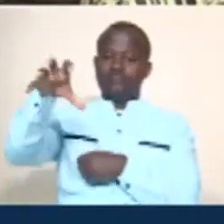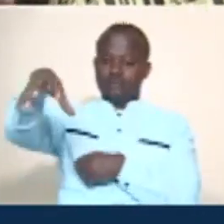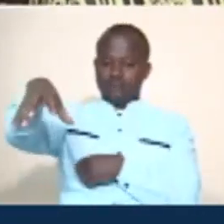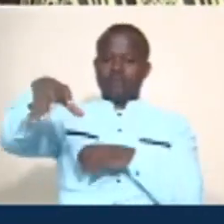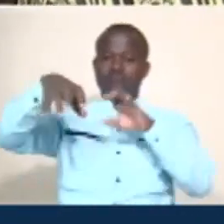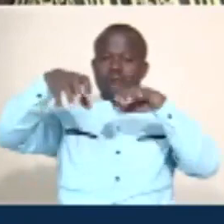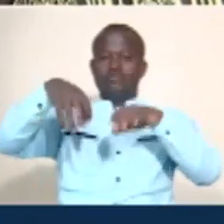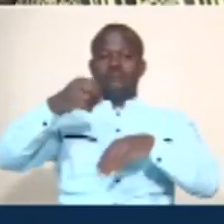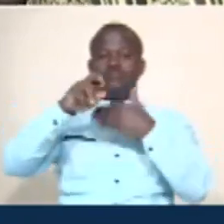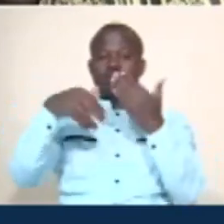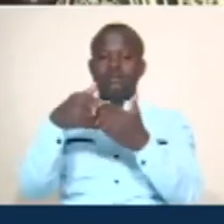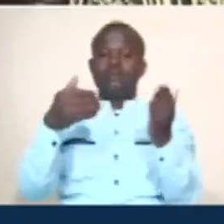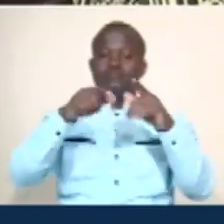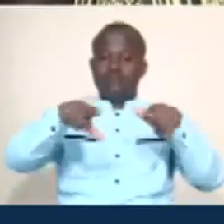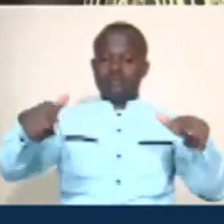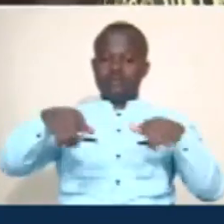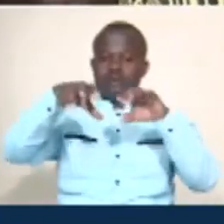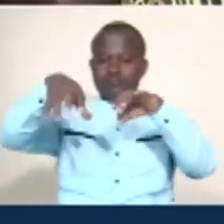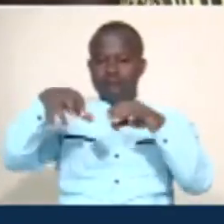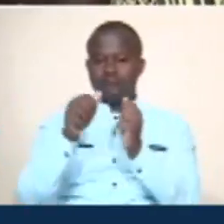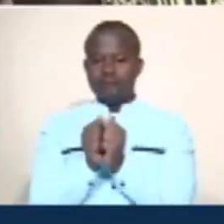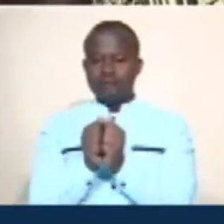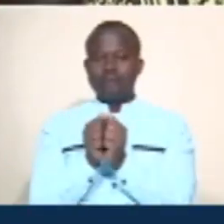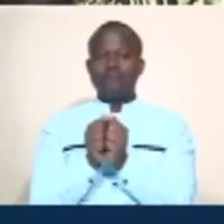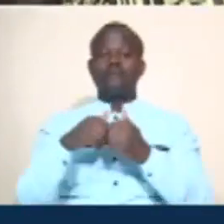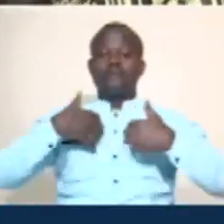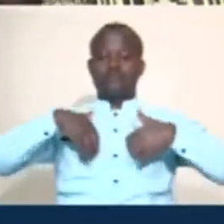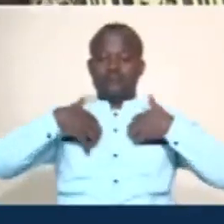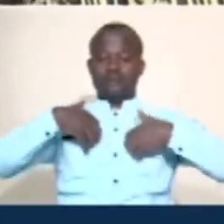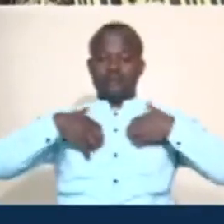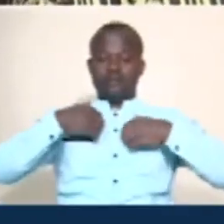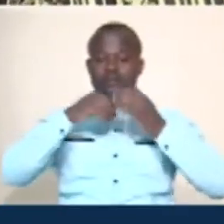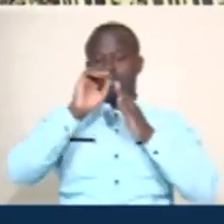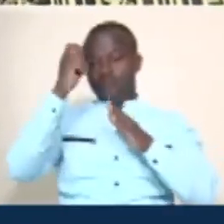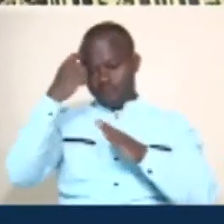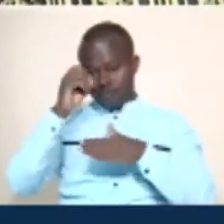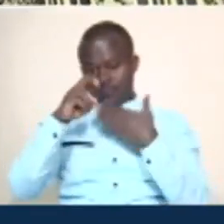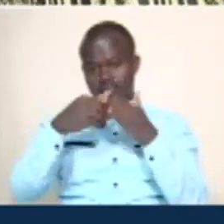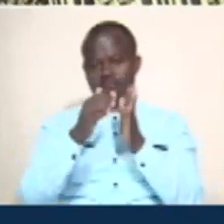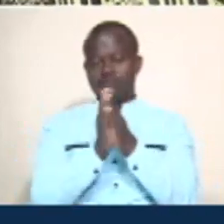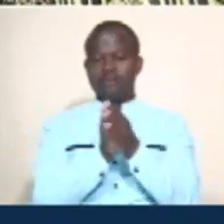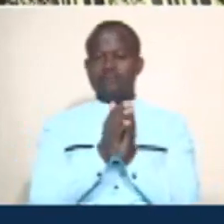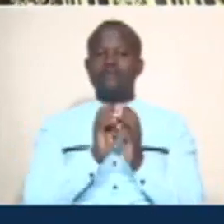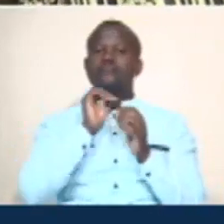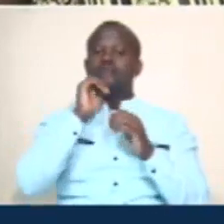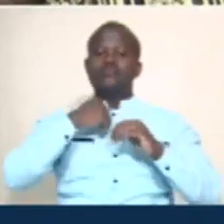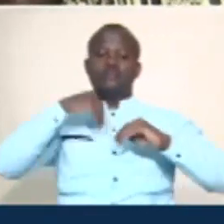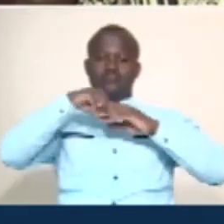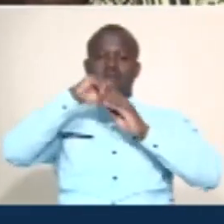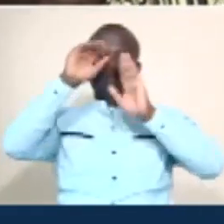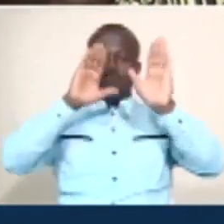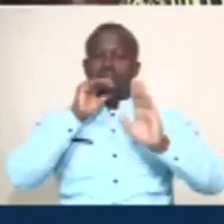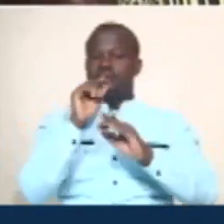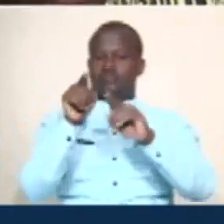wa Kongo cyangwa se kuri uriya butaka bwa Kongo. Bwari ubushake bwa leta cyangwa se amateka, ntagizemo uruhare,